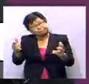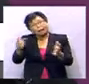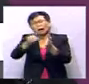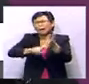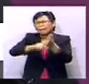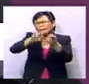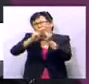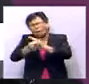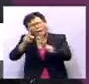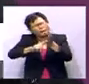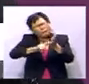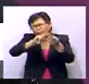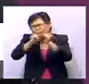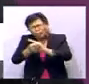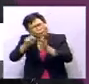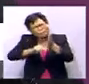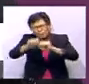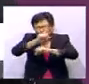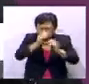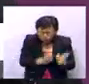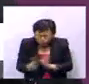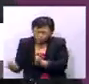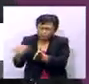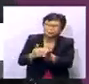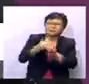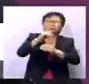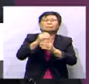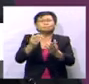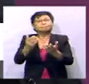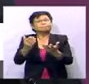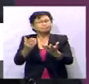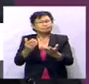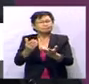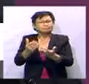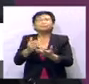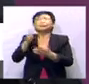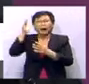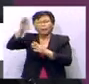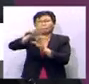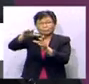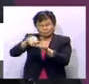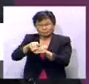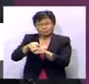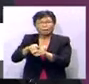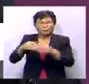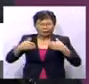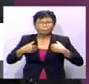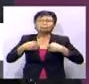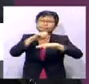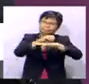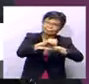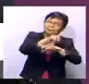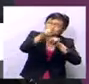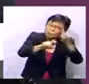apa-apa perubahan, apa-apa penstrukturan semula dan sebagainya akan melibatkan dan juga akan ada consultation